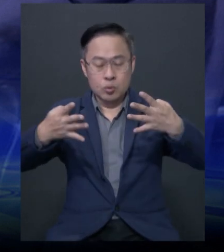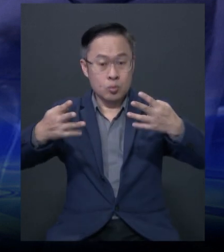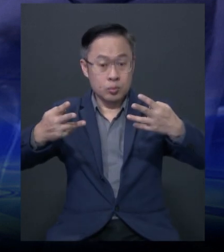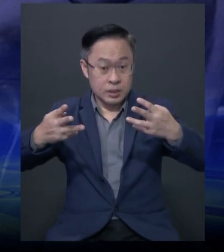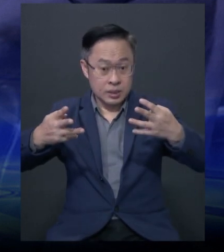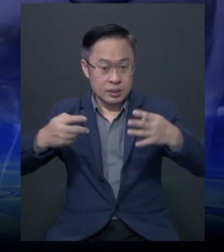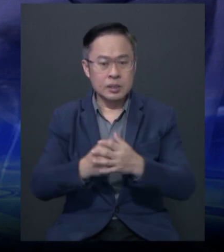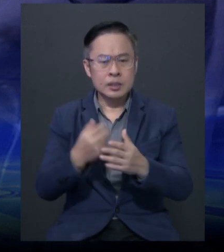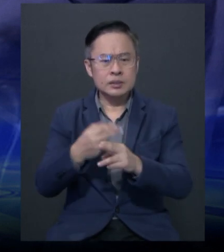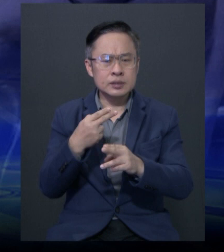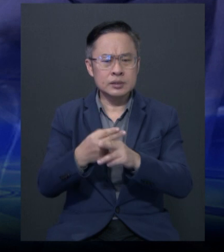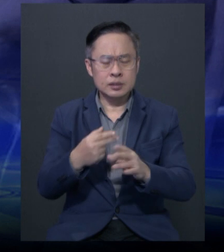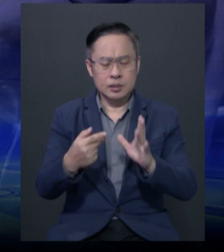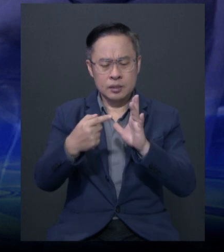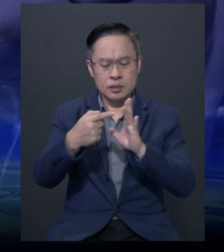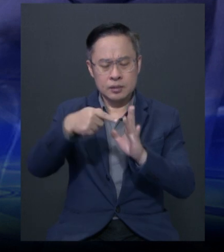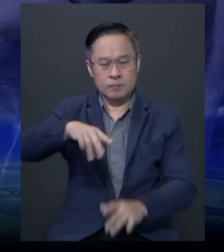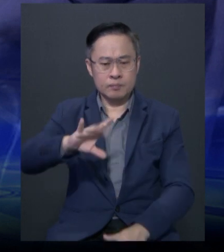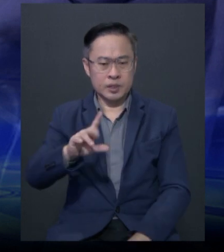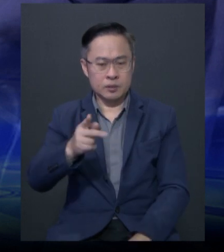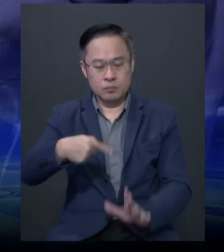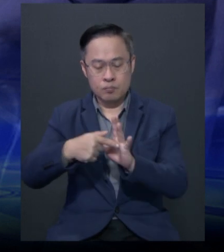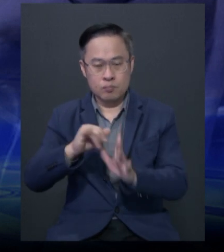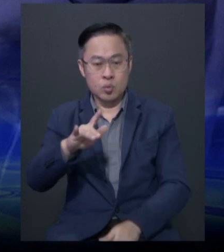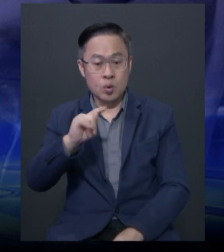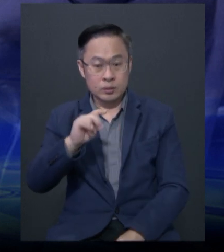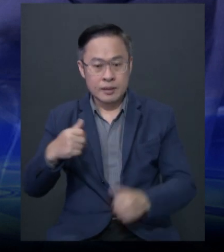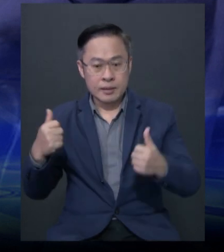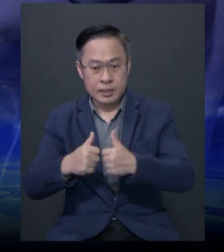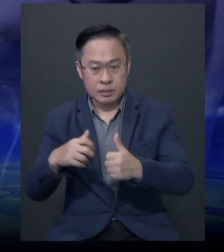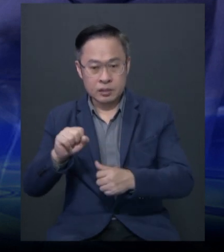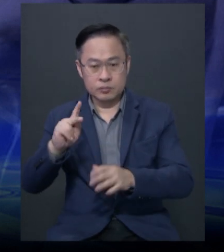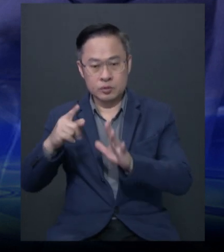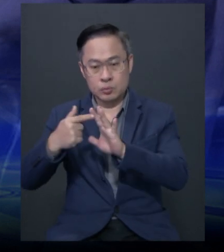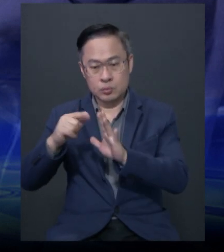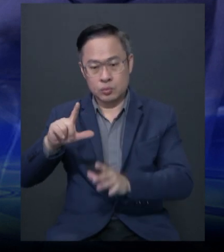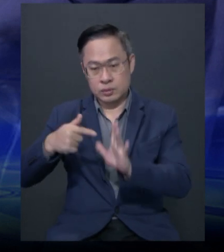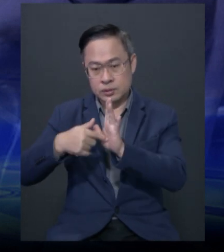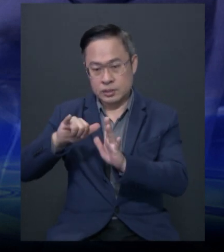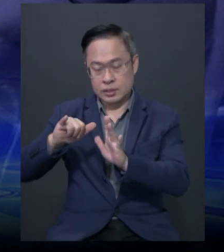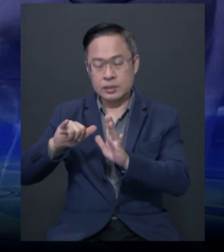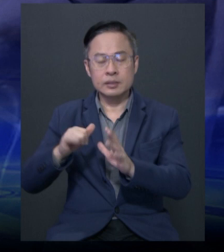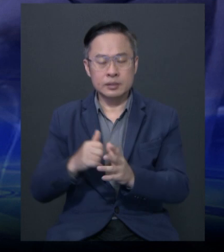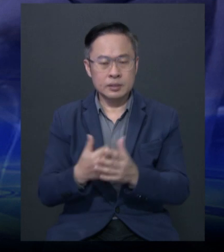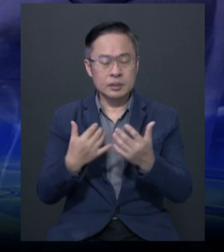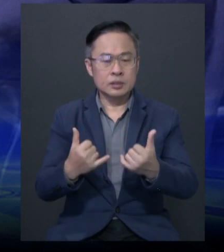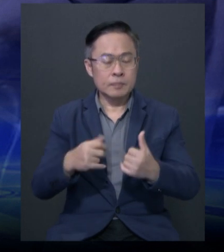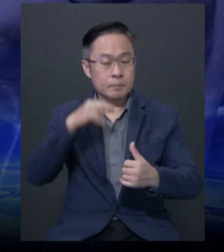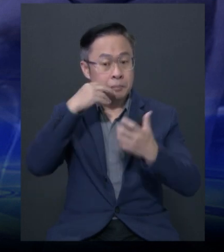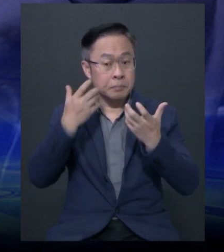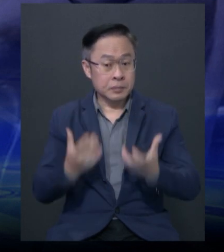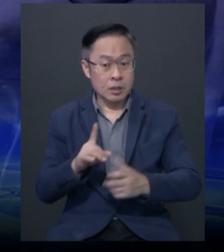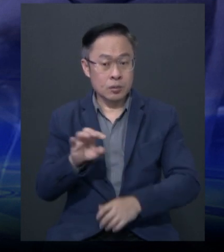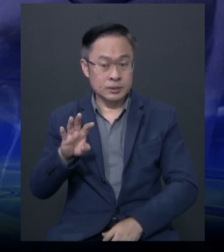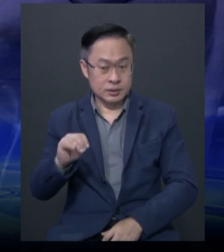คู่เอกของรายการครับเพชรภูทายศิษย์สารวัตรครับพบกับสกุลชัยเล็กเป๋งกองปราบนะครับพิกัด 140ปอนด์ก็